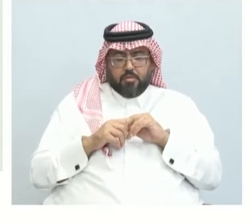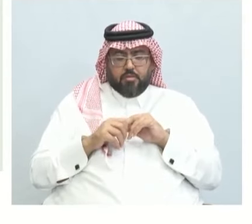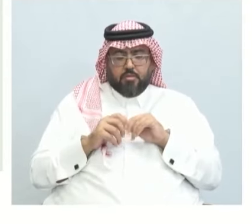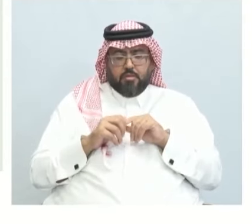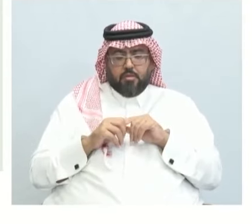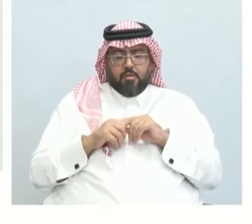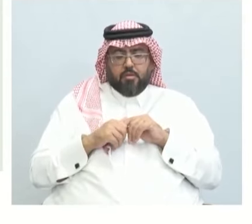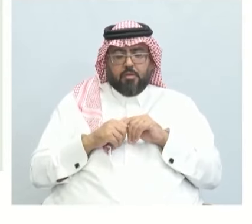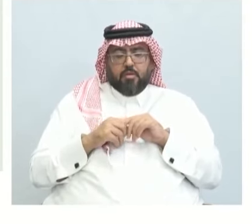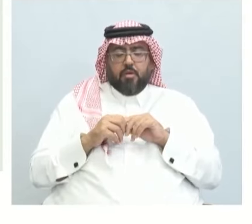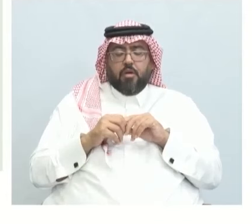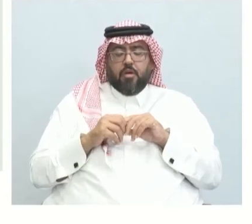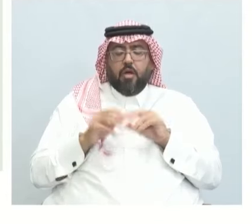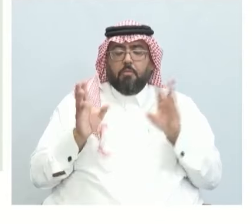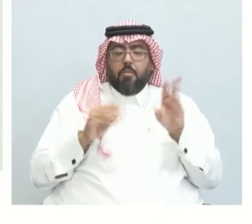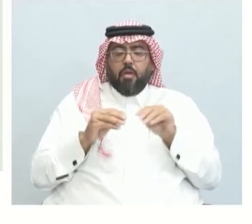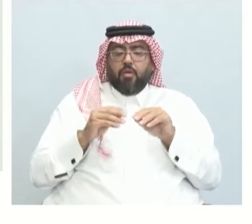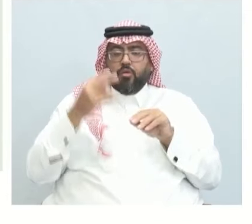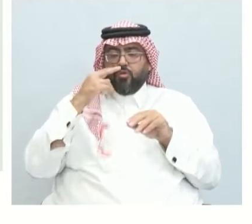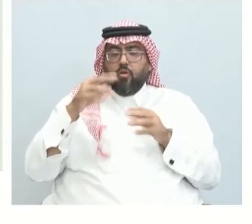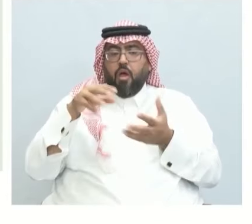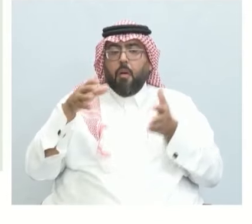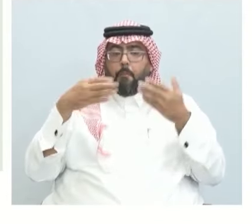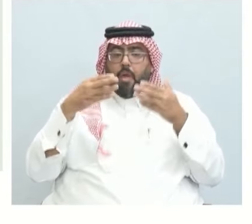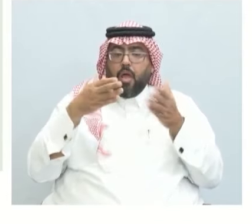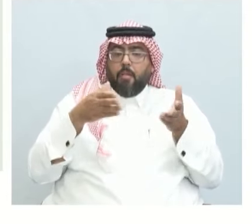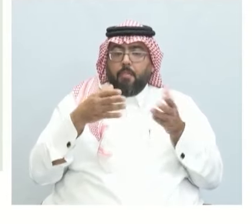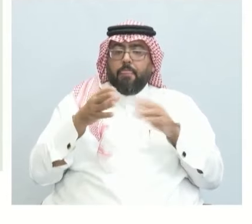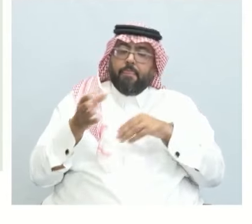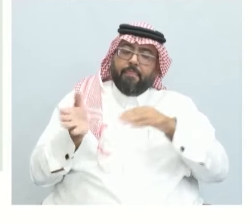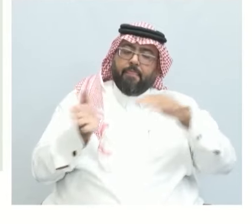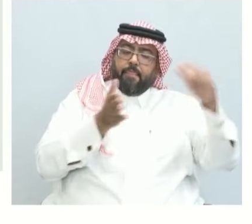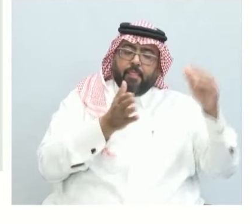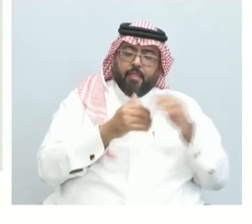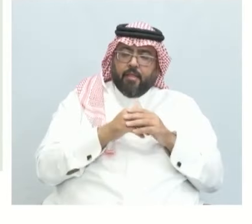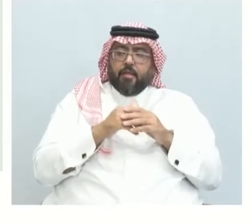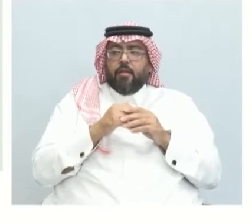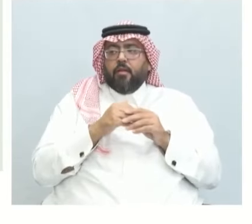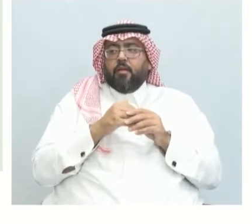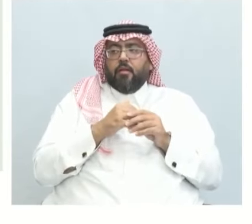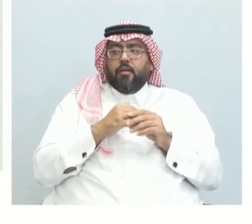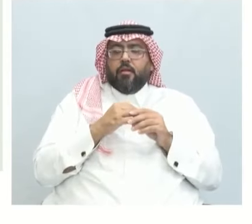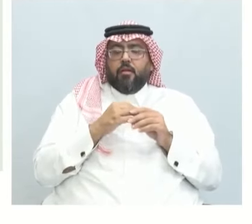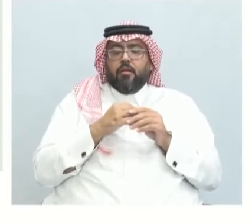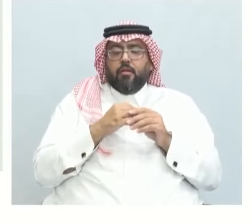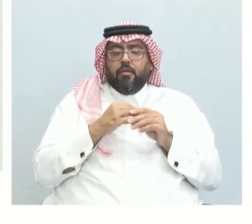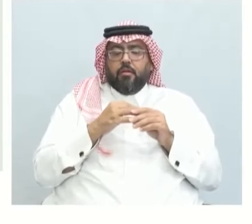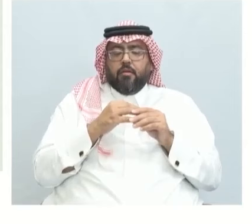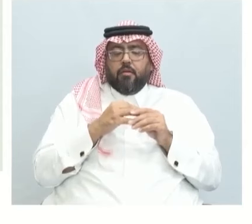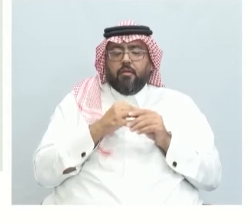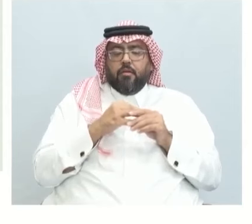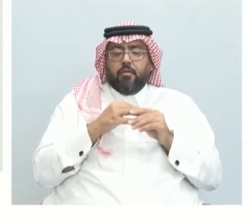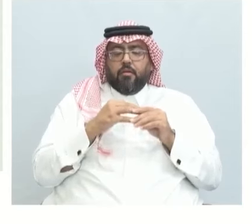نجد وبعضهم عد مكه من هذا القبيل او في قريش لان لها كانت لها نظام سياسي